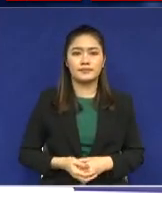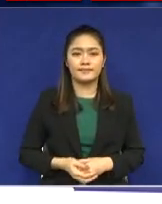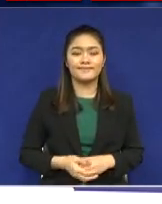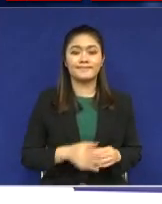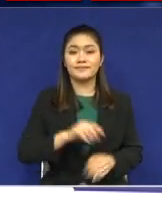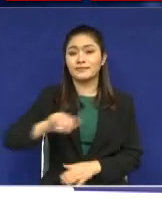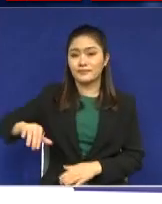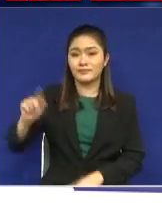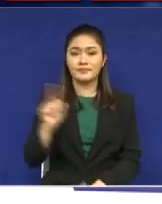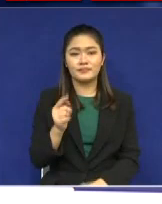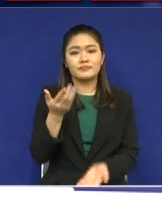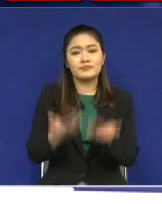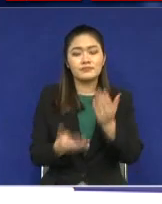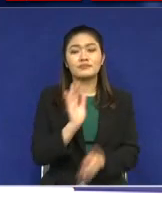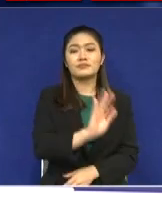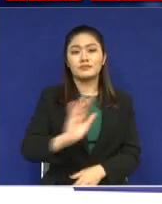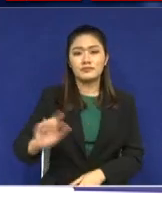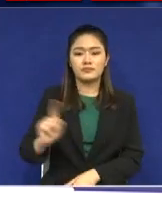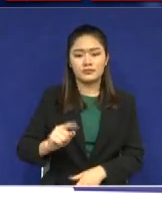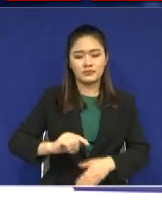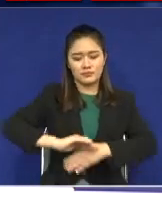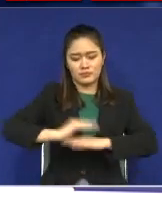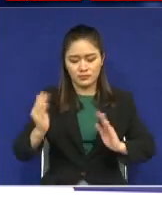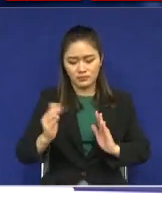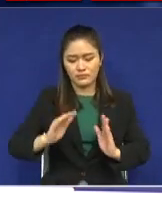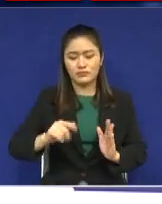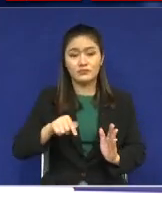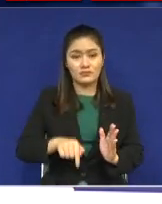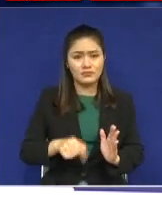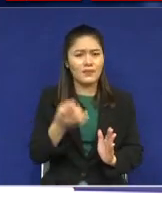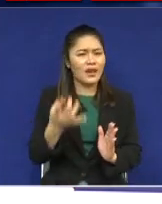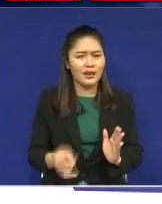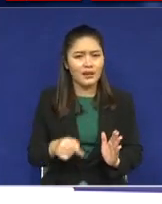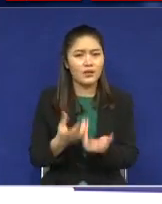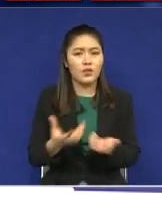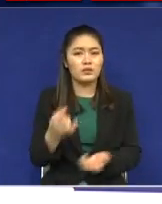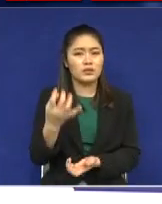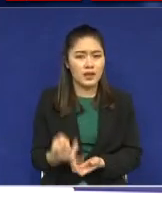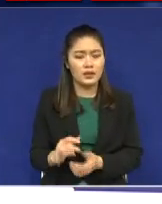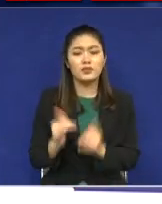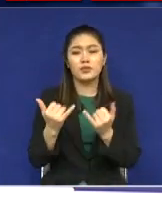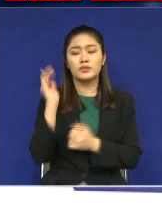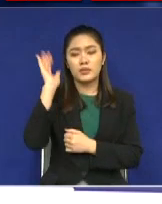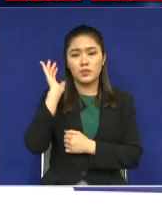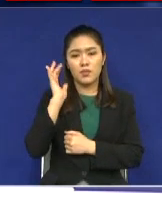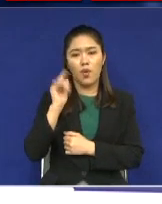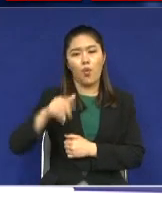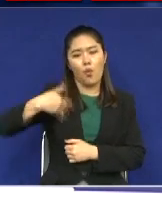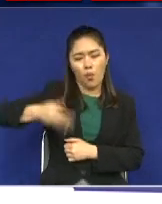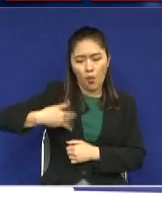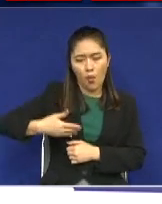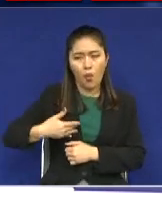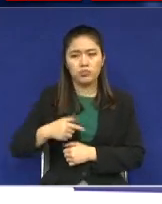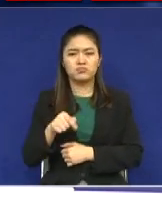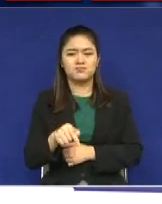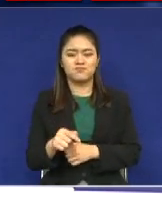ในก็ขึ้นอยู่กับลักษณะนะครับว่าของข้างในเป็นยังไงแต่โดยทั่วไปก็อย่างที่นำเรียนไปนะครับอุณหภูมิสูงโอกาสที่ข้างใน